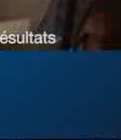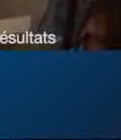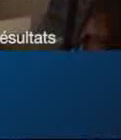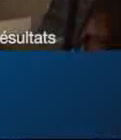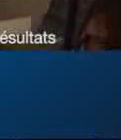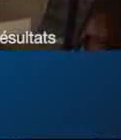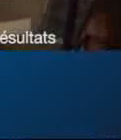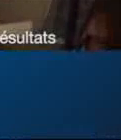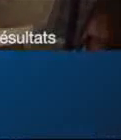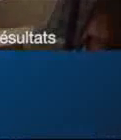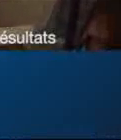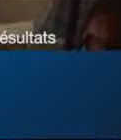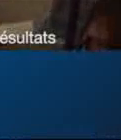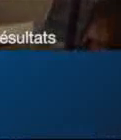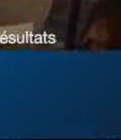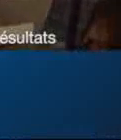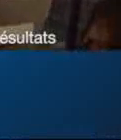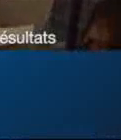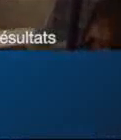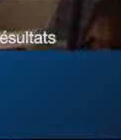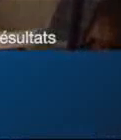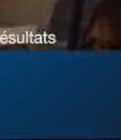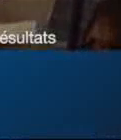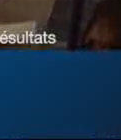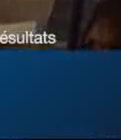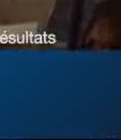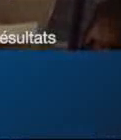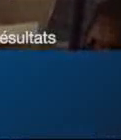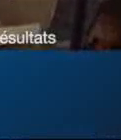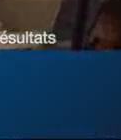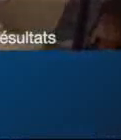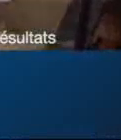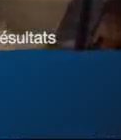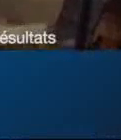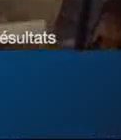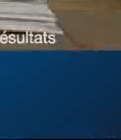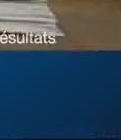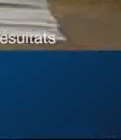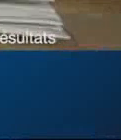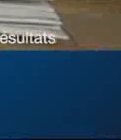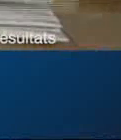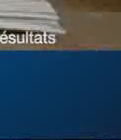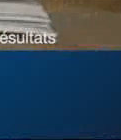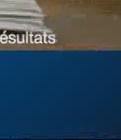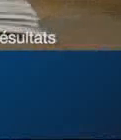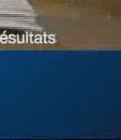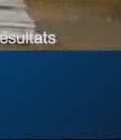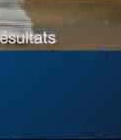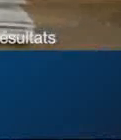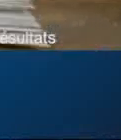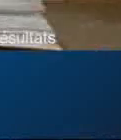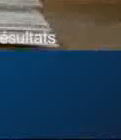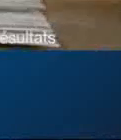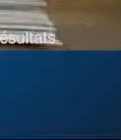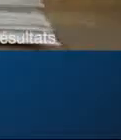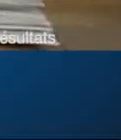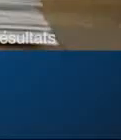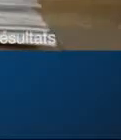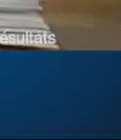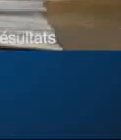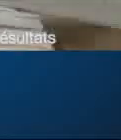Les principaux partis d'opposition guinéens ont exigé hier vendredi l'annulation pure et simple des élections législatives du